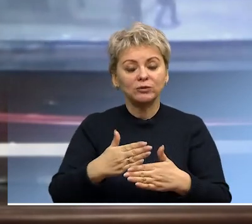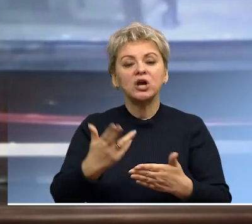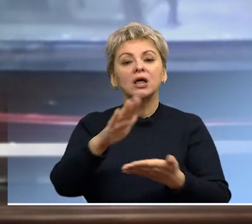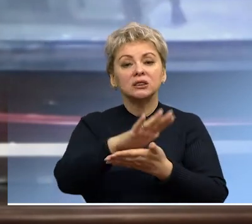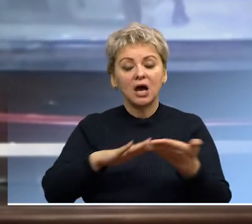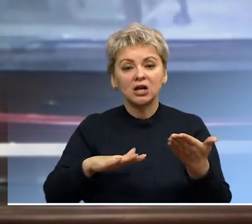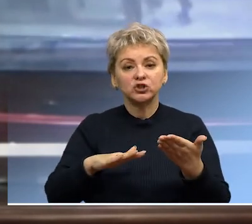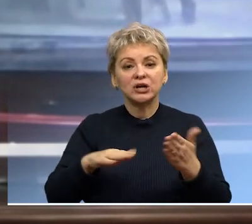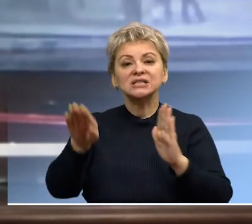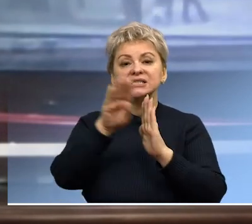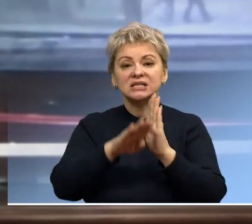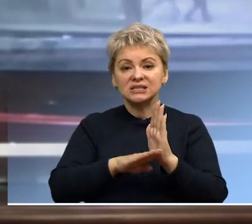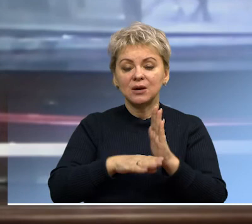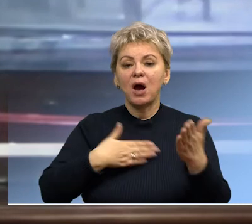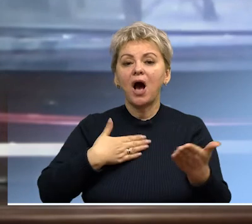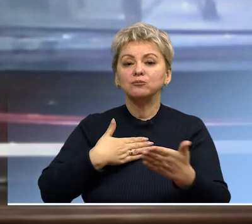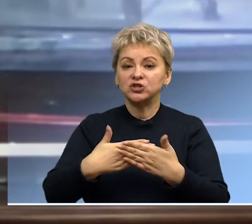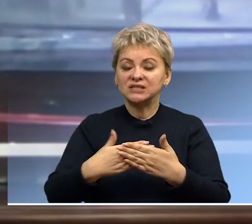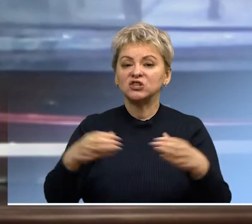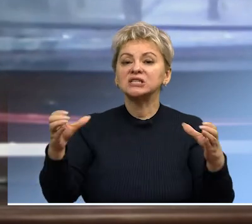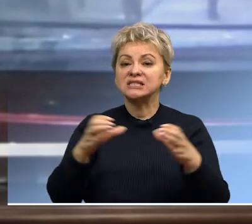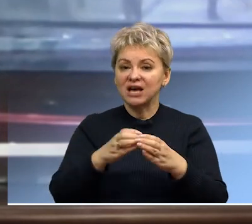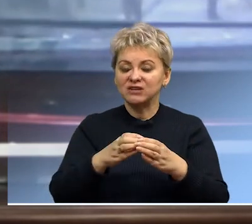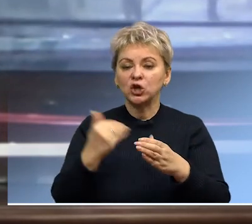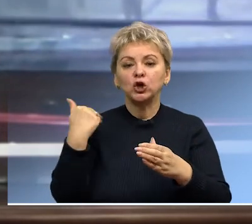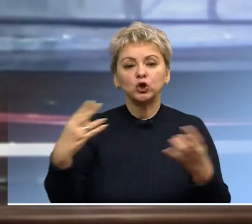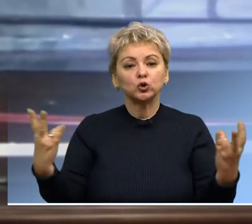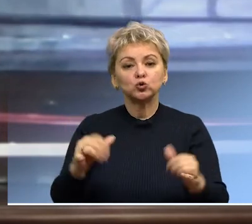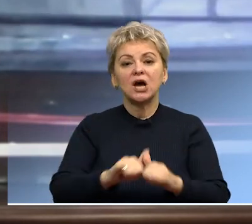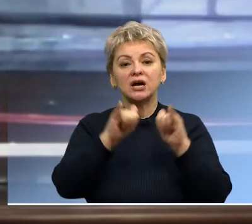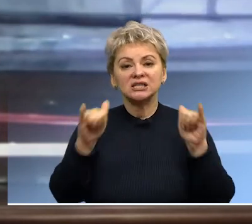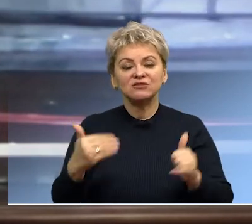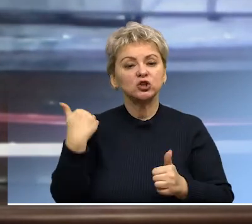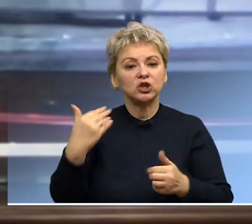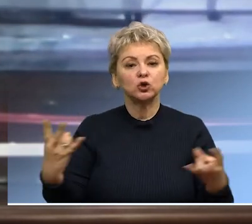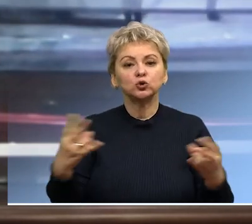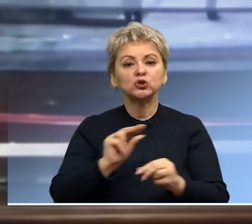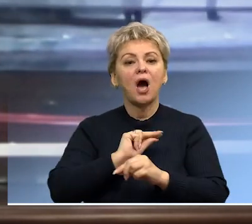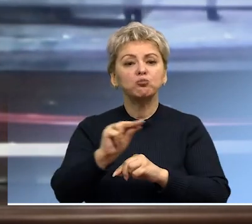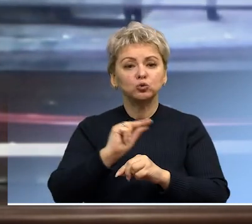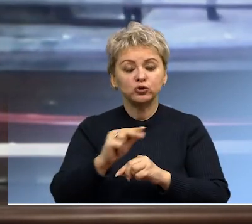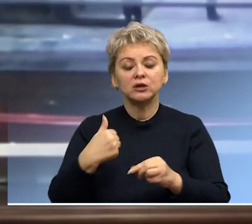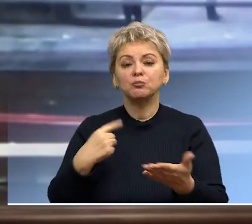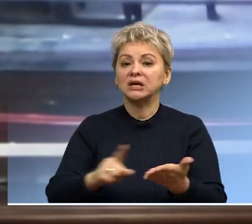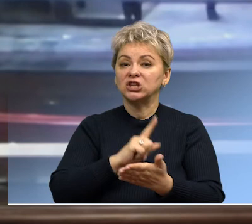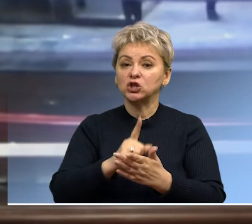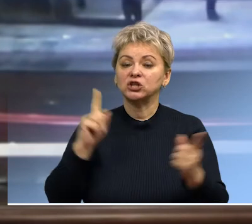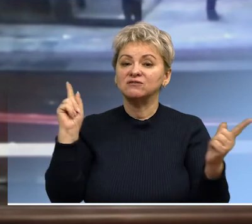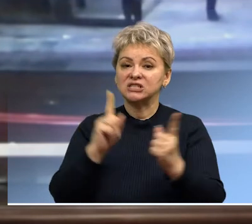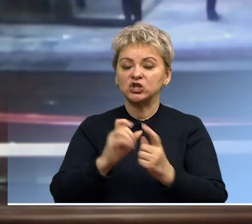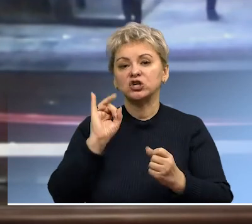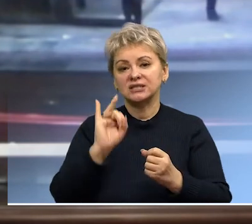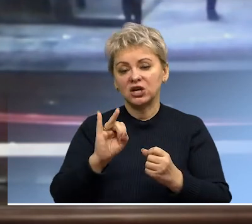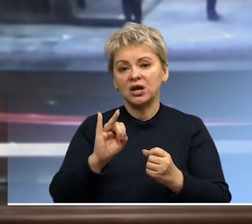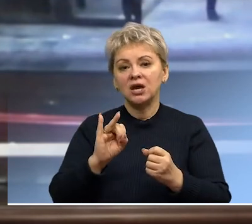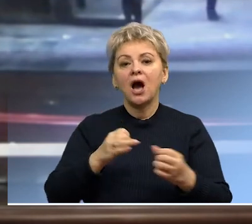помощь. Далее, система общественных советов. Их надо развивать, их надо обучать, мы должны